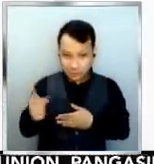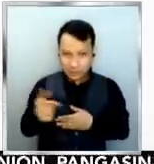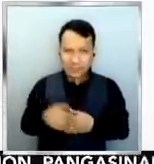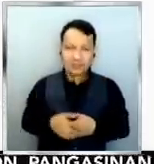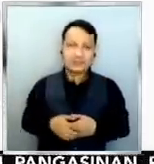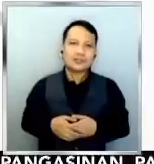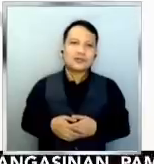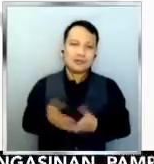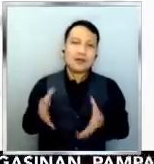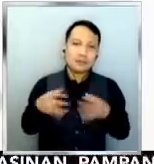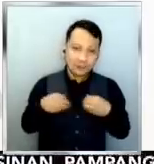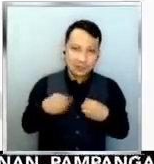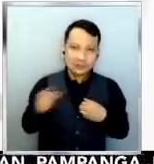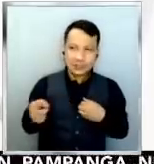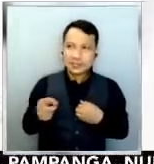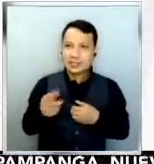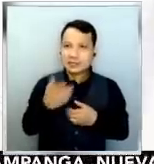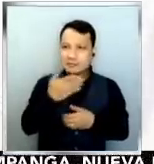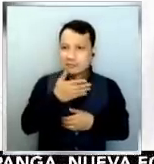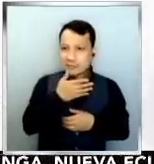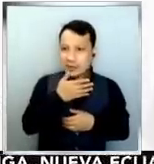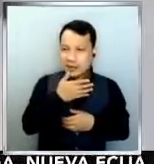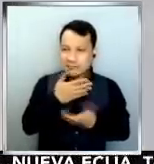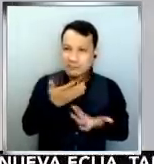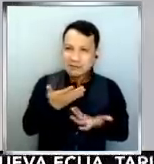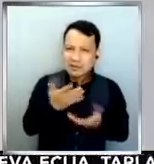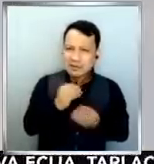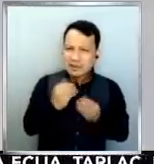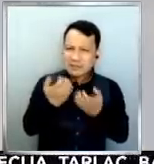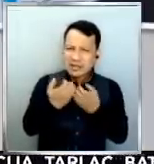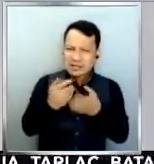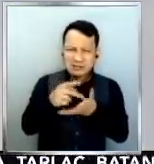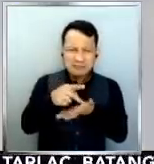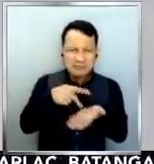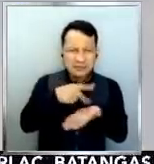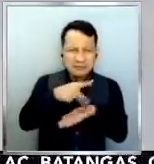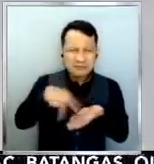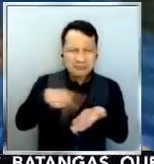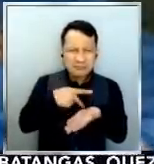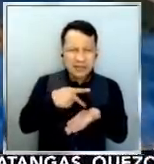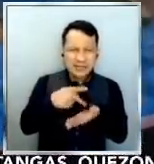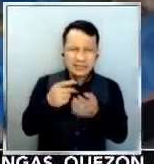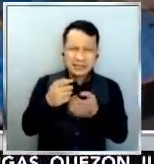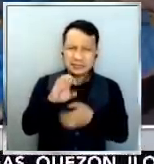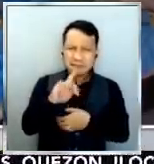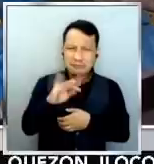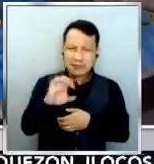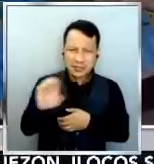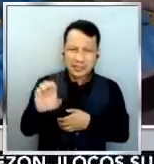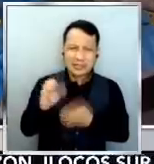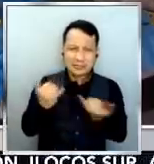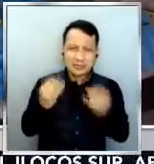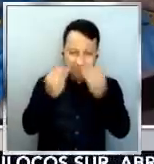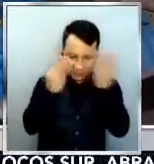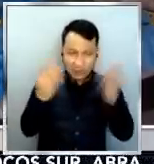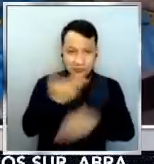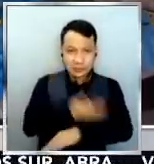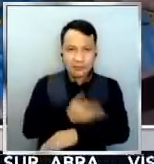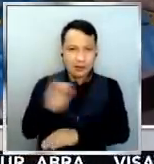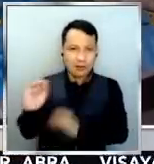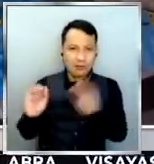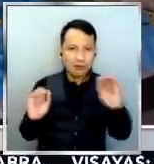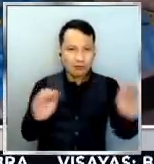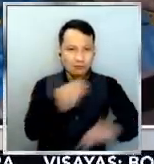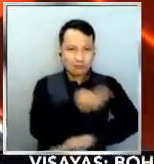Mommy Apple na mag-cheat meal sila tulad ng egg pie. Kapag time to rest naman na, kanya-kanya na sila ng pwesto sa bed ng kanilang